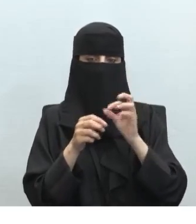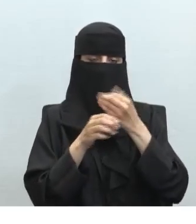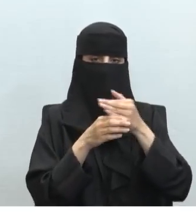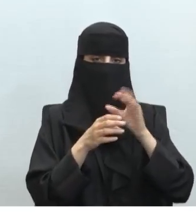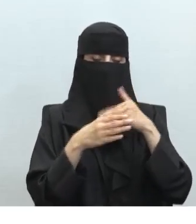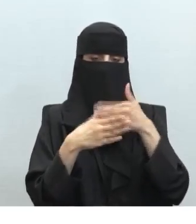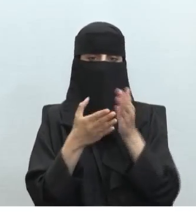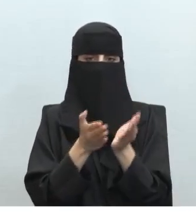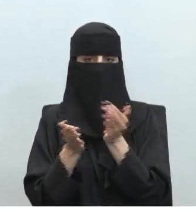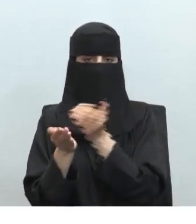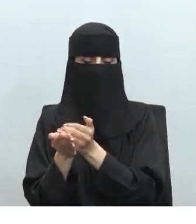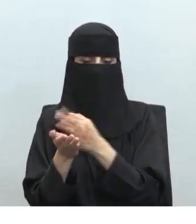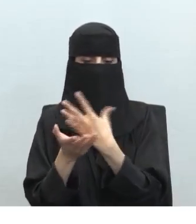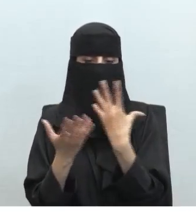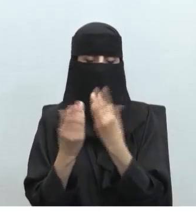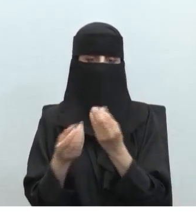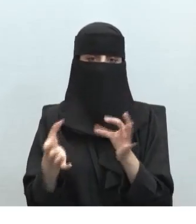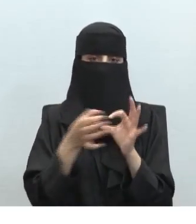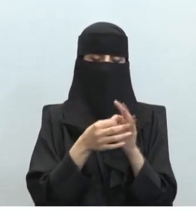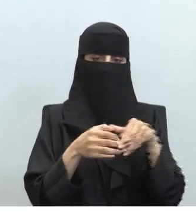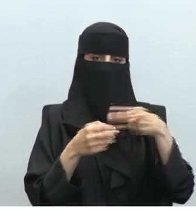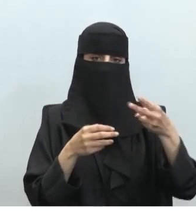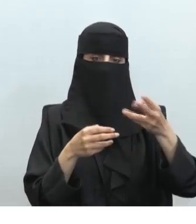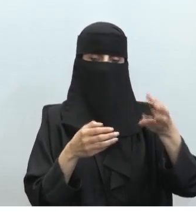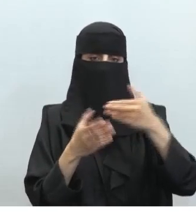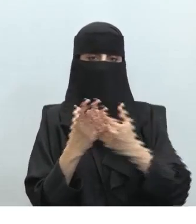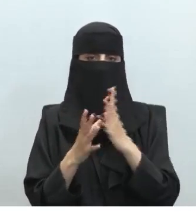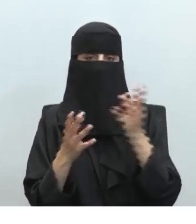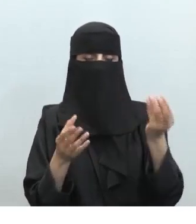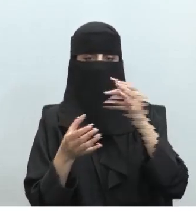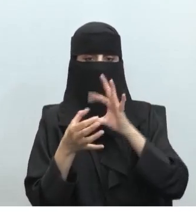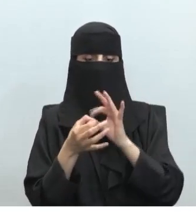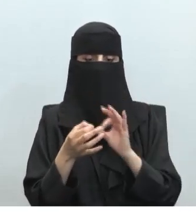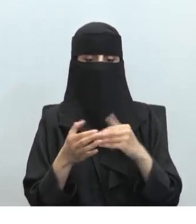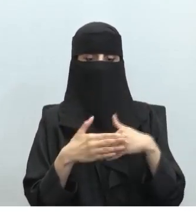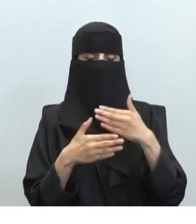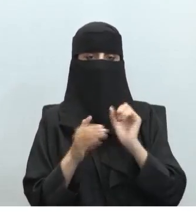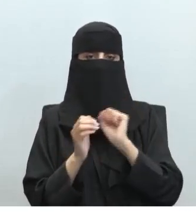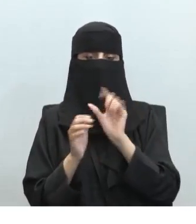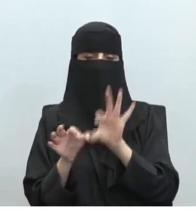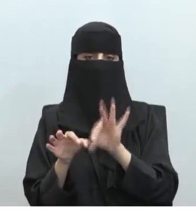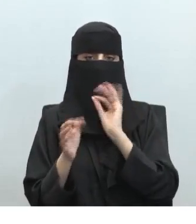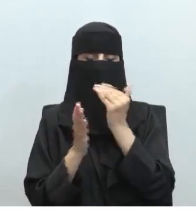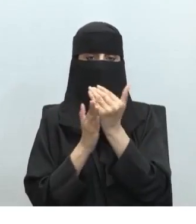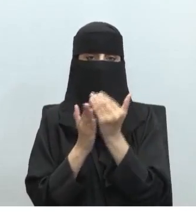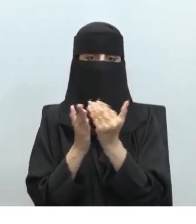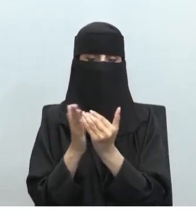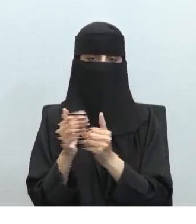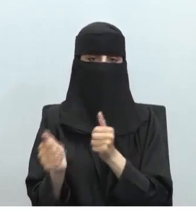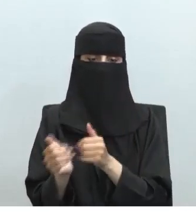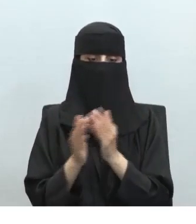القطع كذلك الربط مع الجزيئات الدينيه الخارجيه والجديده ايضا تحديد التسلسل الذي نريد ان نربط في